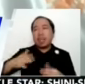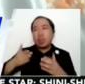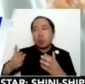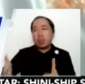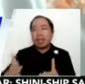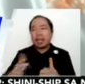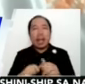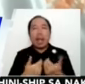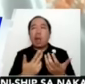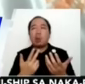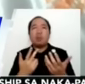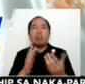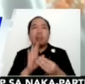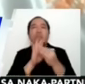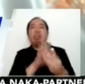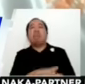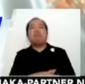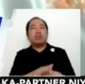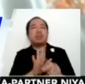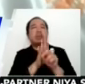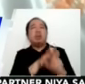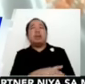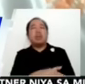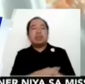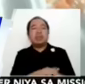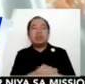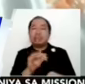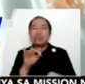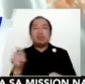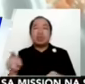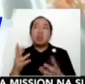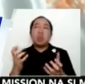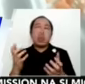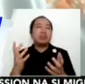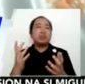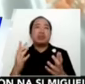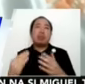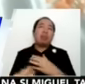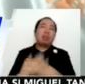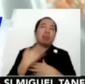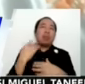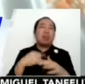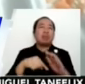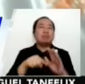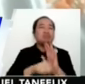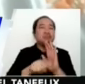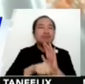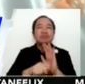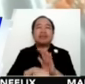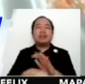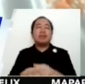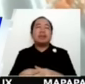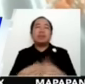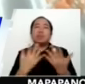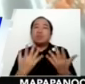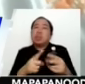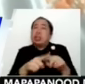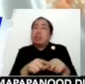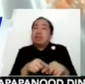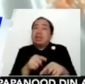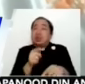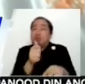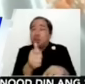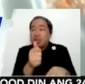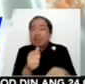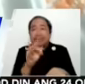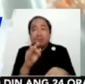PNP pag gusto nilang mangharas ng tao. So, depende na yan sa iyo kung papansinin mo, maiirita